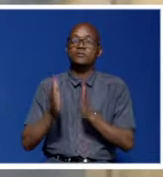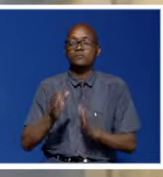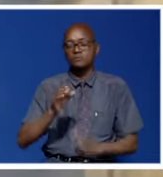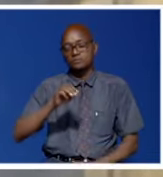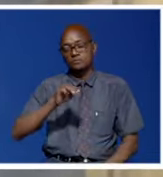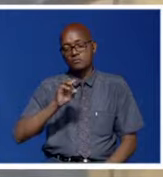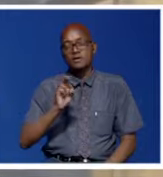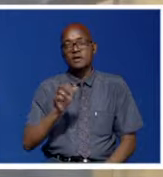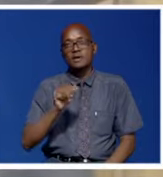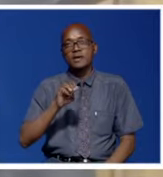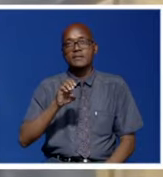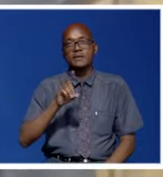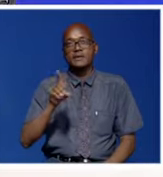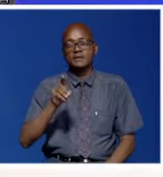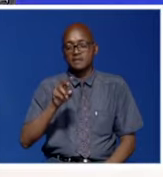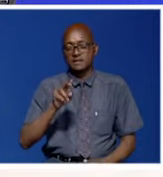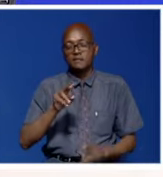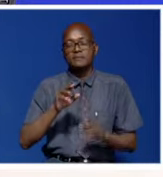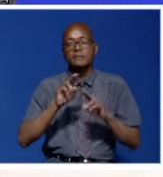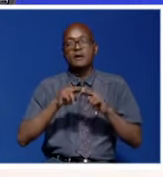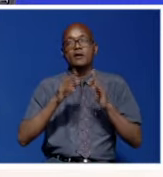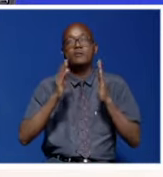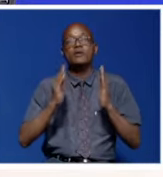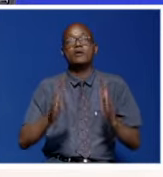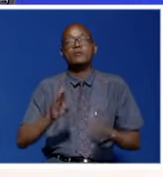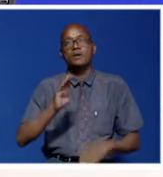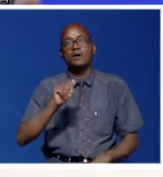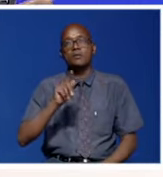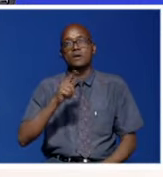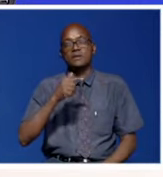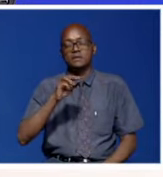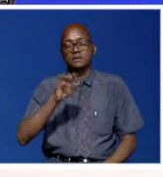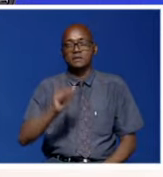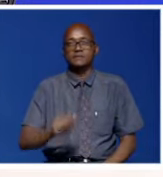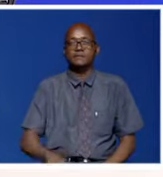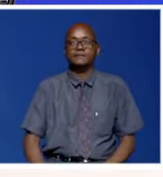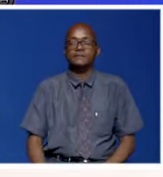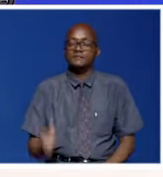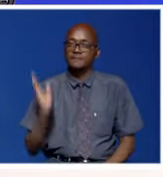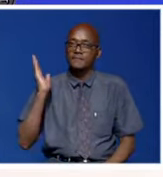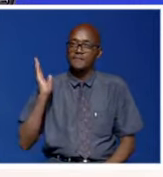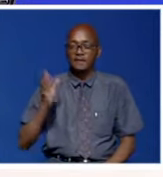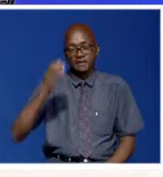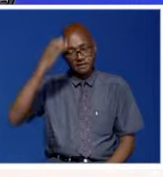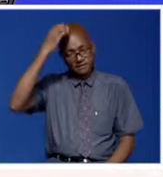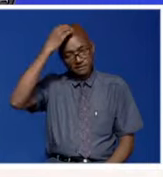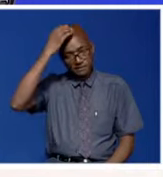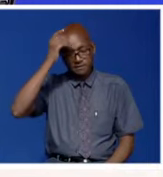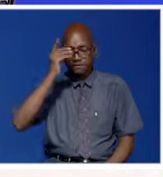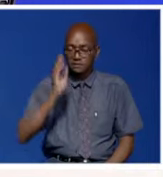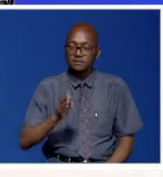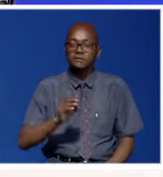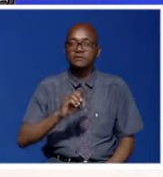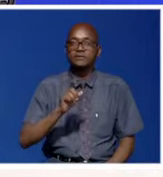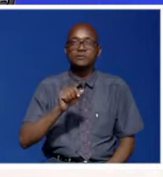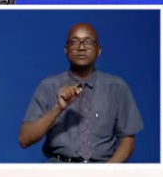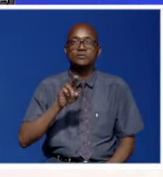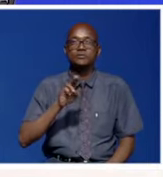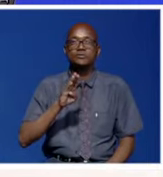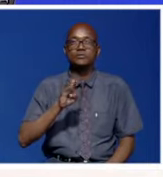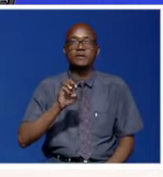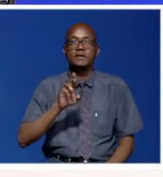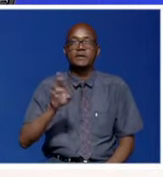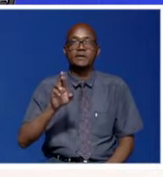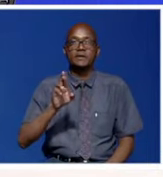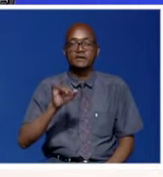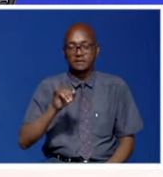Sadis hapa Bakwata makao makuu. Sheikh Abubakar bin Zubair Mufti wa Tanzania, mapema